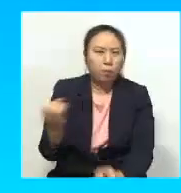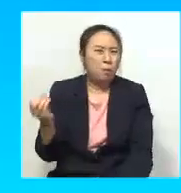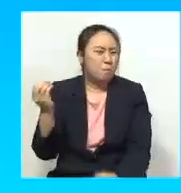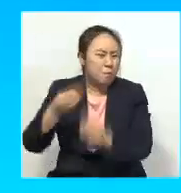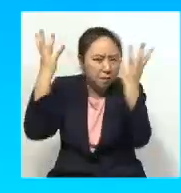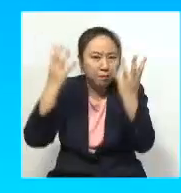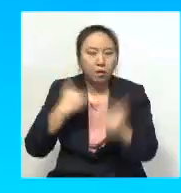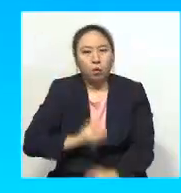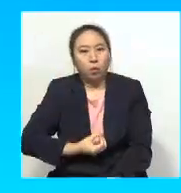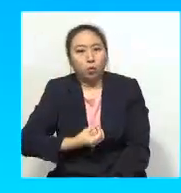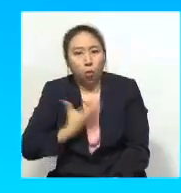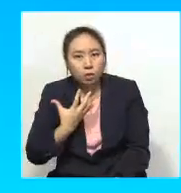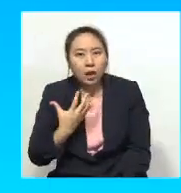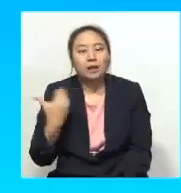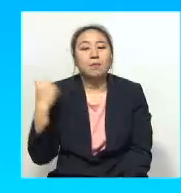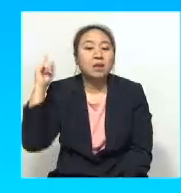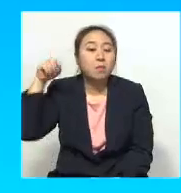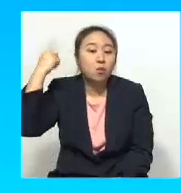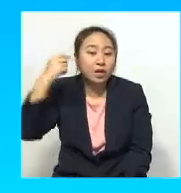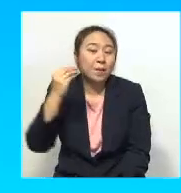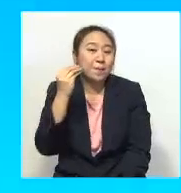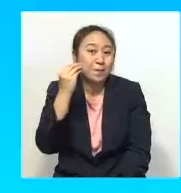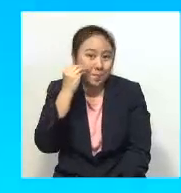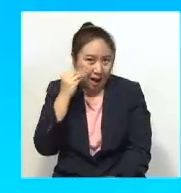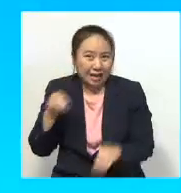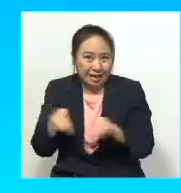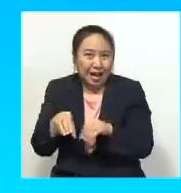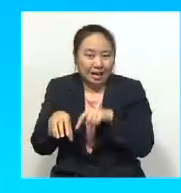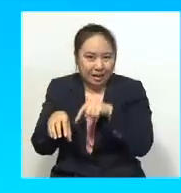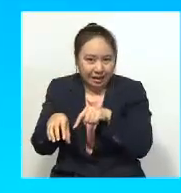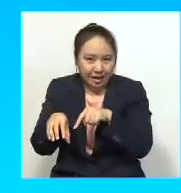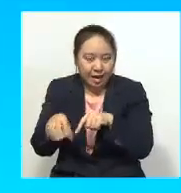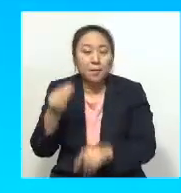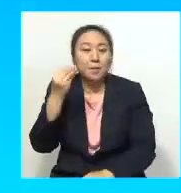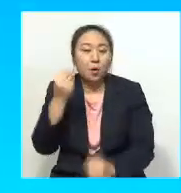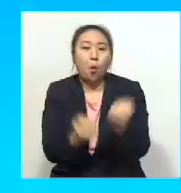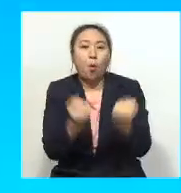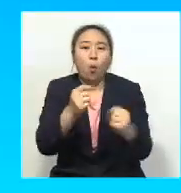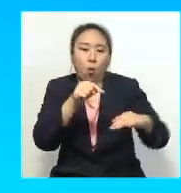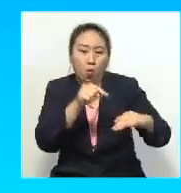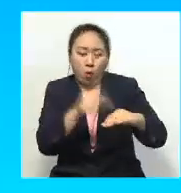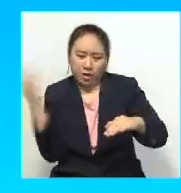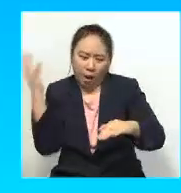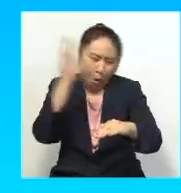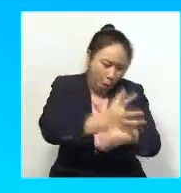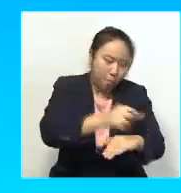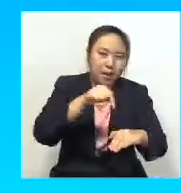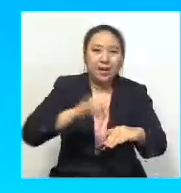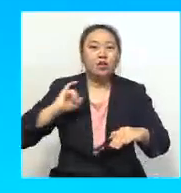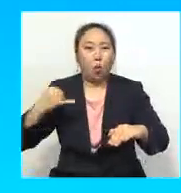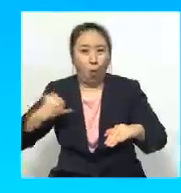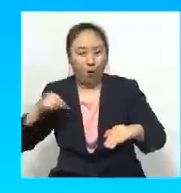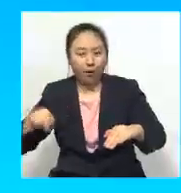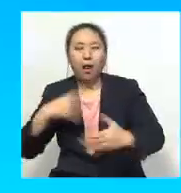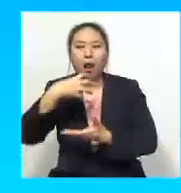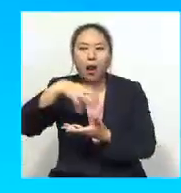งนะคะเป็นนางสาวณัฐรินีค่ะพักอาศัยอยู่บริเวณจุดที่เกิดเหตุแล้วก็เป็นเจ้าของรถที่ได้รับความเสียหายด้วยเนี่ยนะคะเ